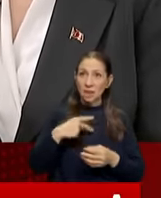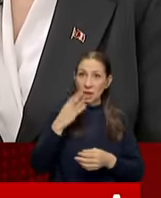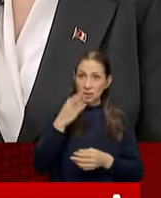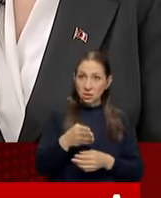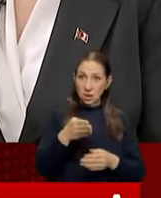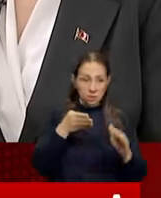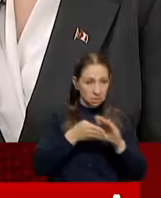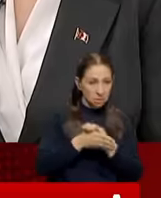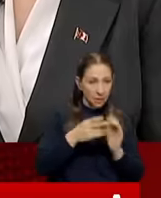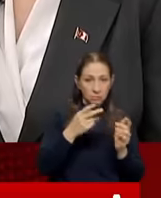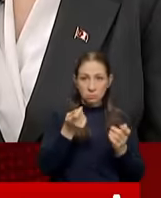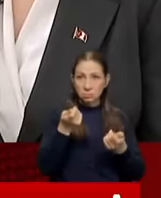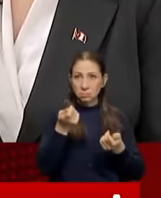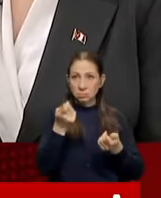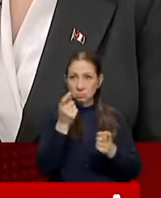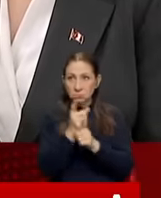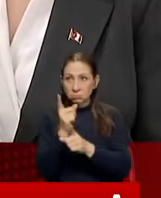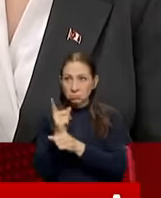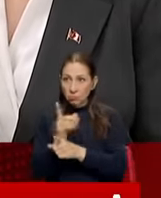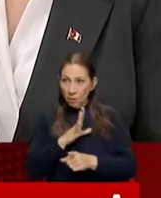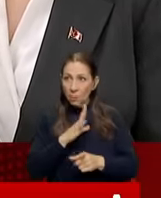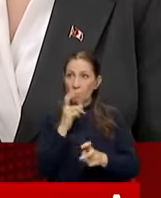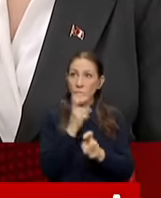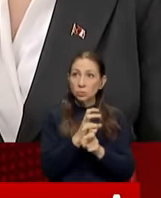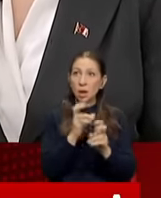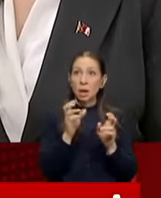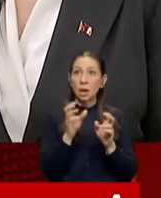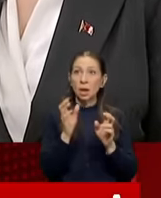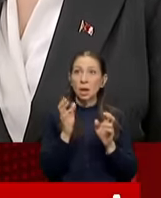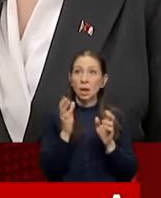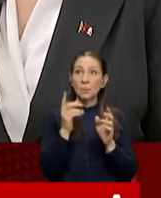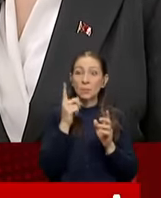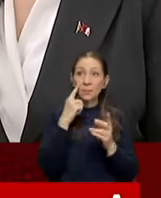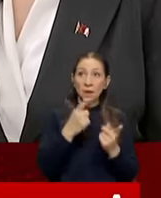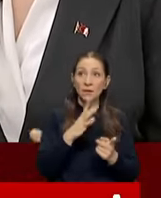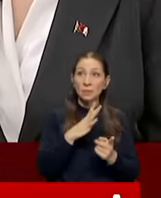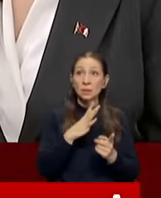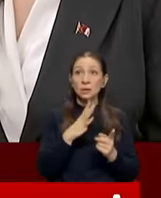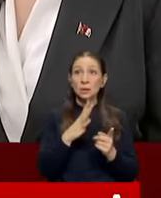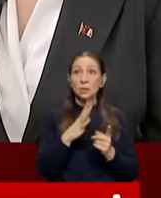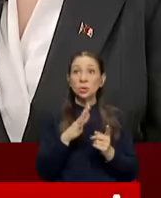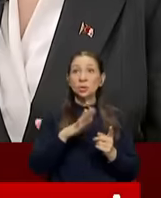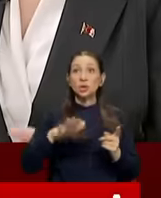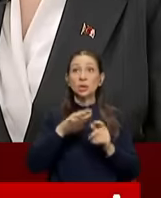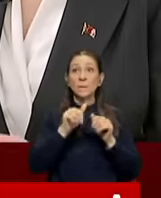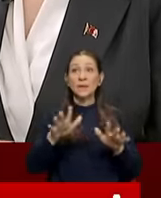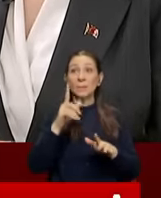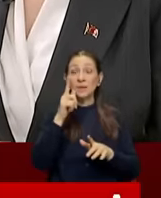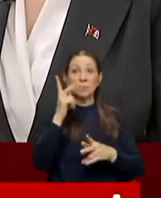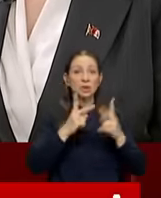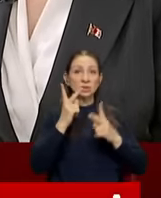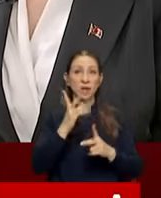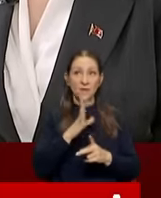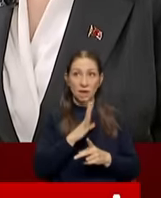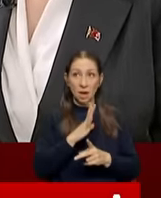gittiğinizde girdiğinizde hani rastlayabiliriz gidip de bir bakan var mı yani eee sosyal medyaya düşen bir takım